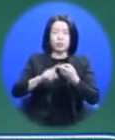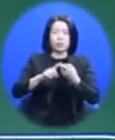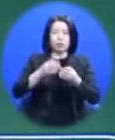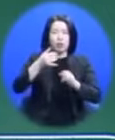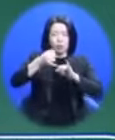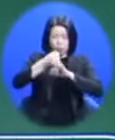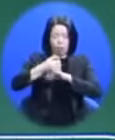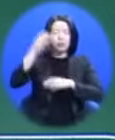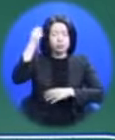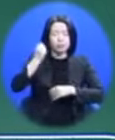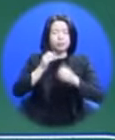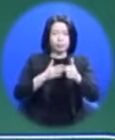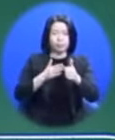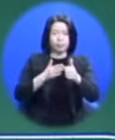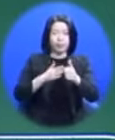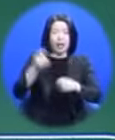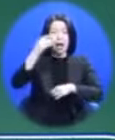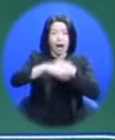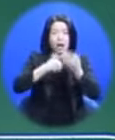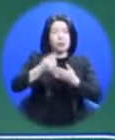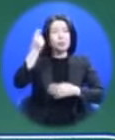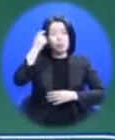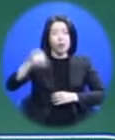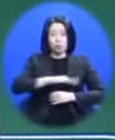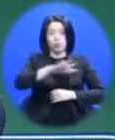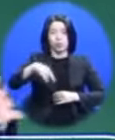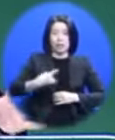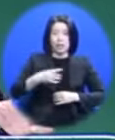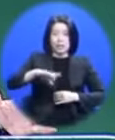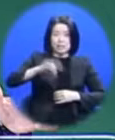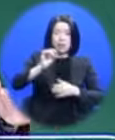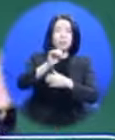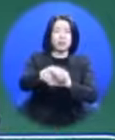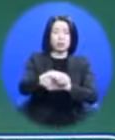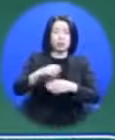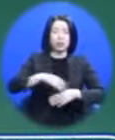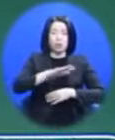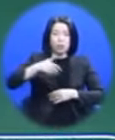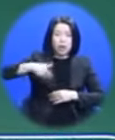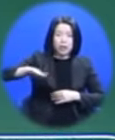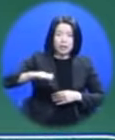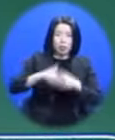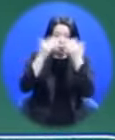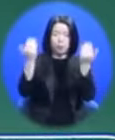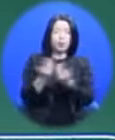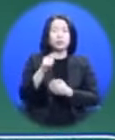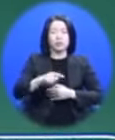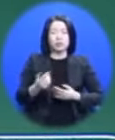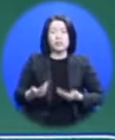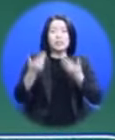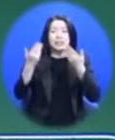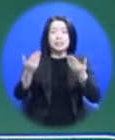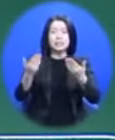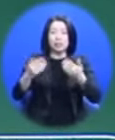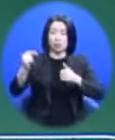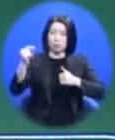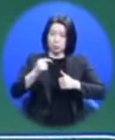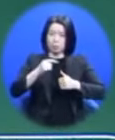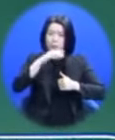바랍니다. 하나님은 왜 우리에게 첫 열매 그리고 나아가서 모든 것을 이렇게 드리라고